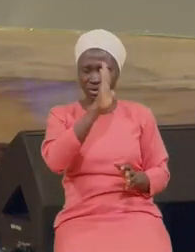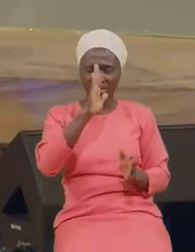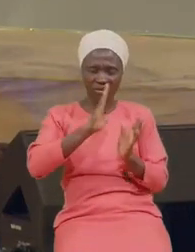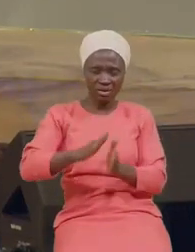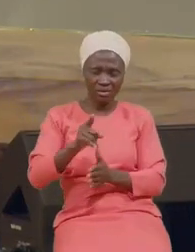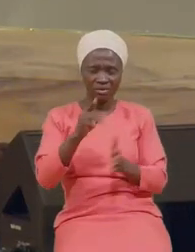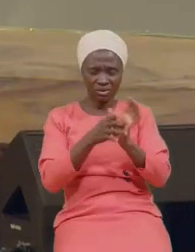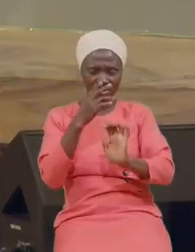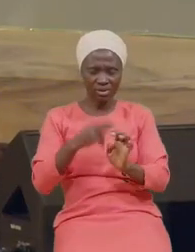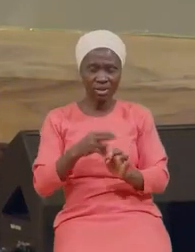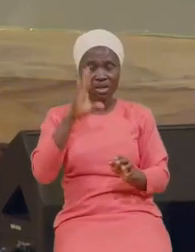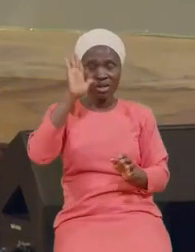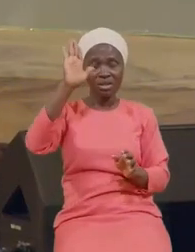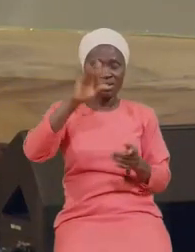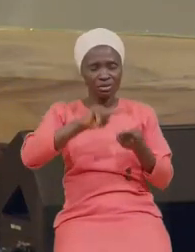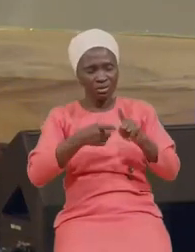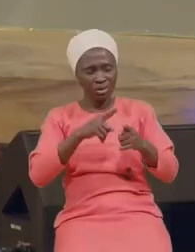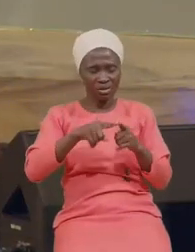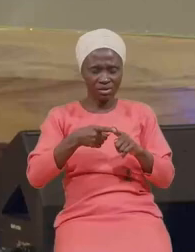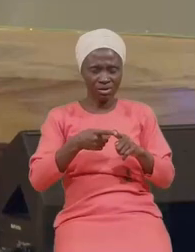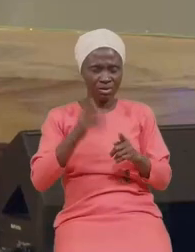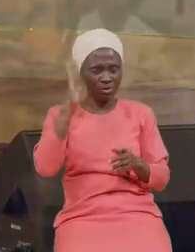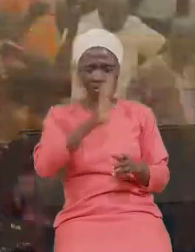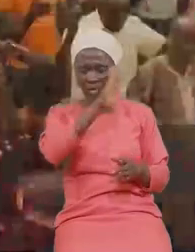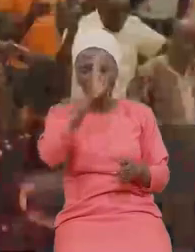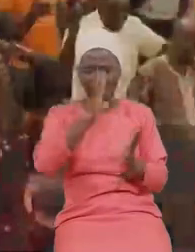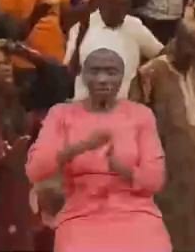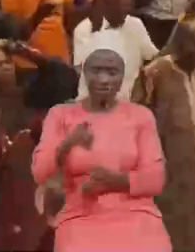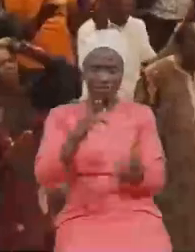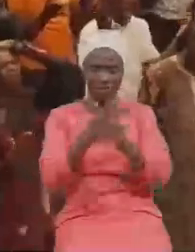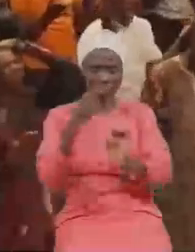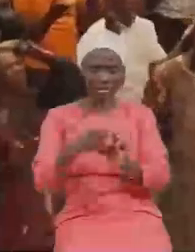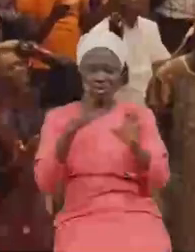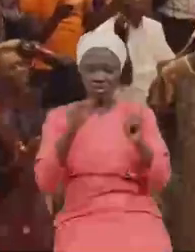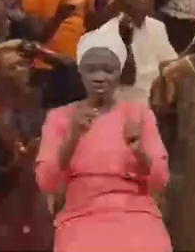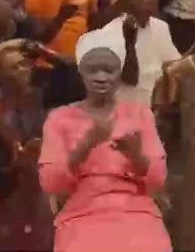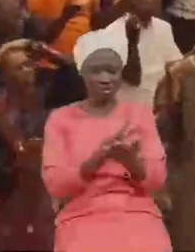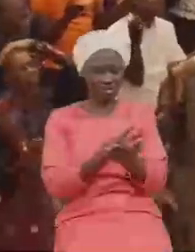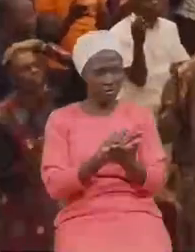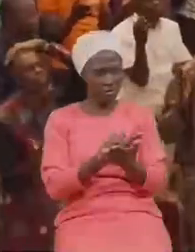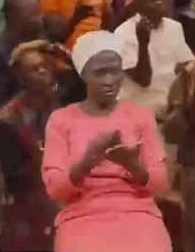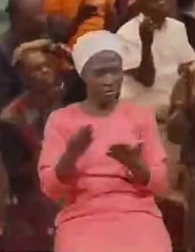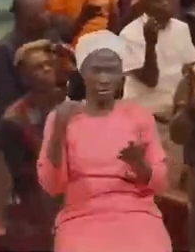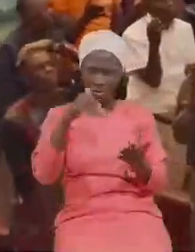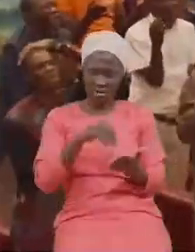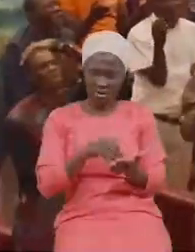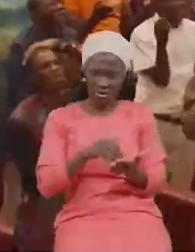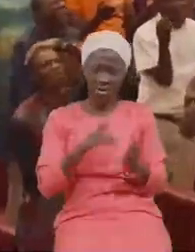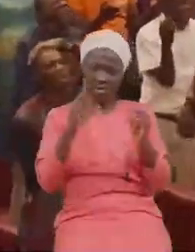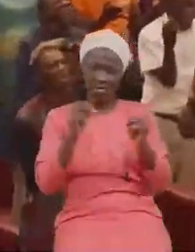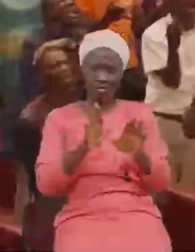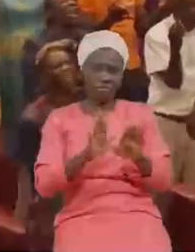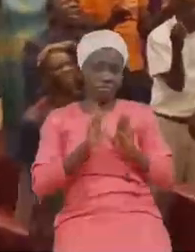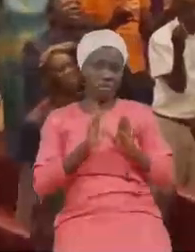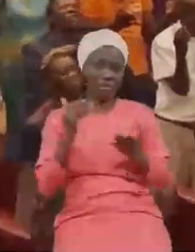sans compagnie ne vous abandonnera pas pas d'échec en code à votre avis il n'y a pas de crainte dans votre ville